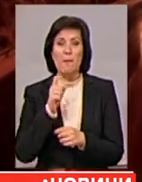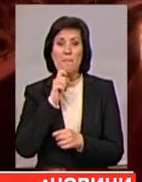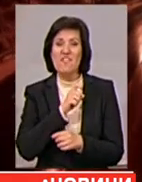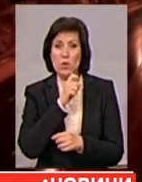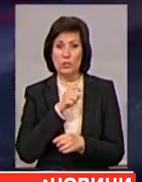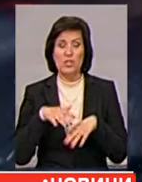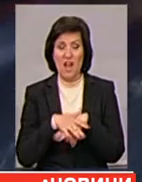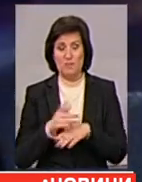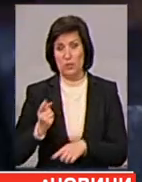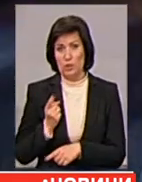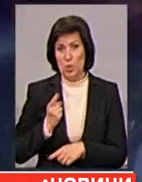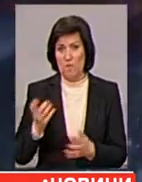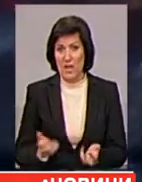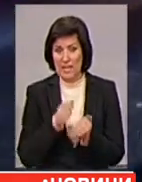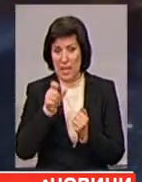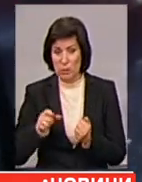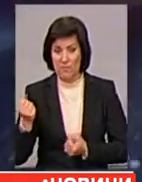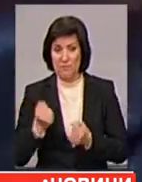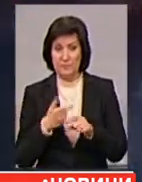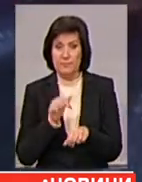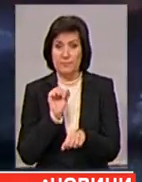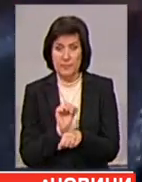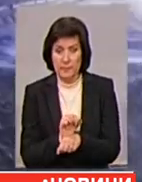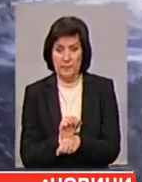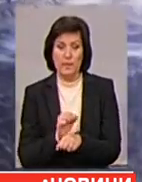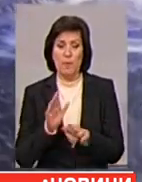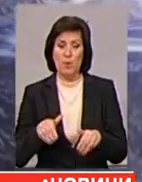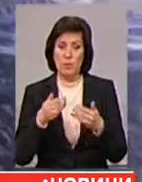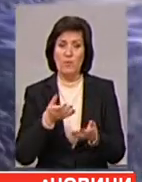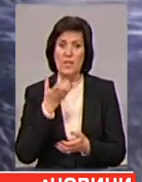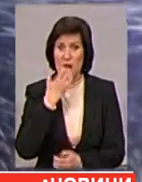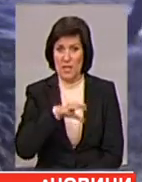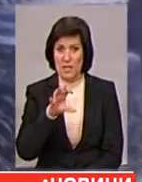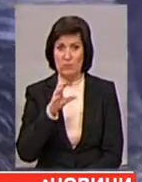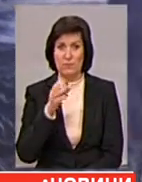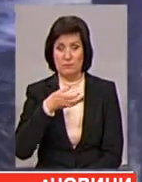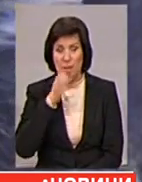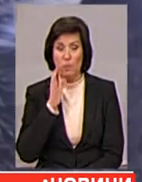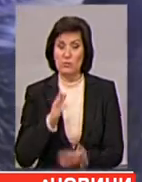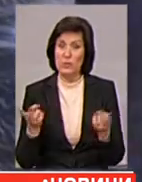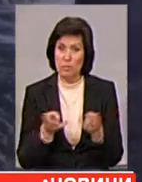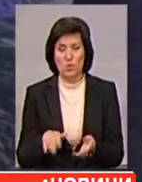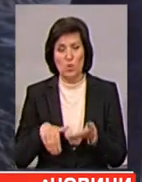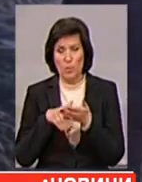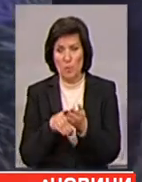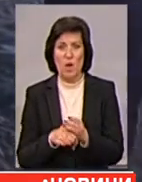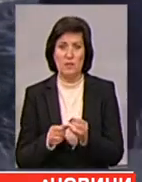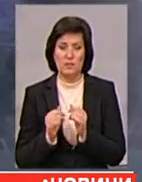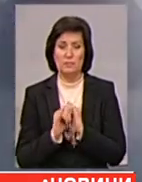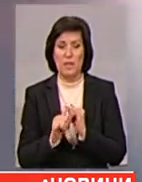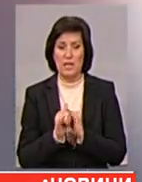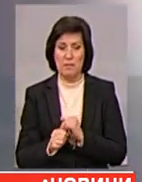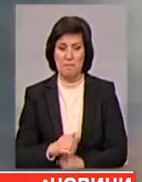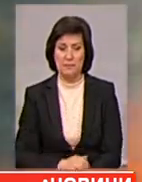чергували рятувальники. Водіям, яких у дорозі спинили перемети, пропонували гарячі напої, а за необхідності допомагали і спальним.